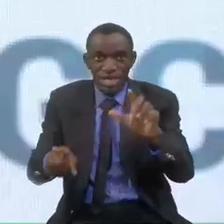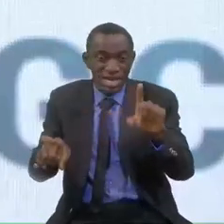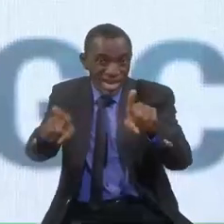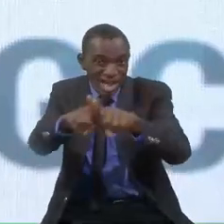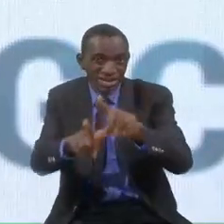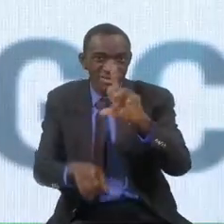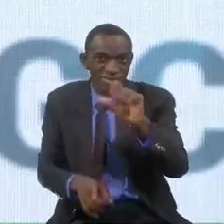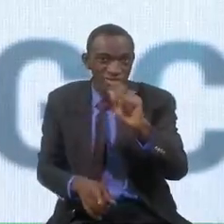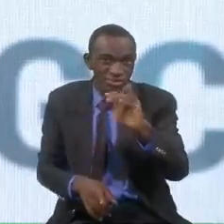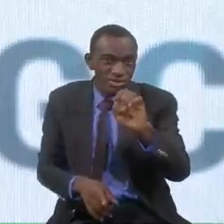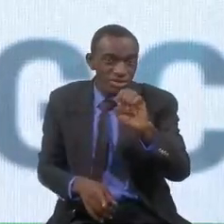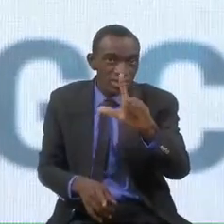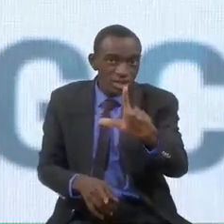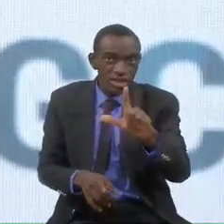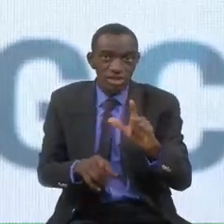Lorsqu'il,